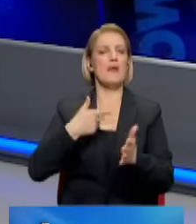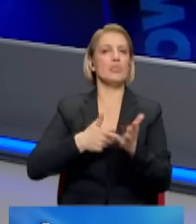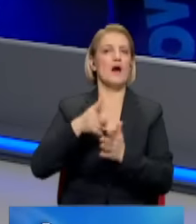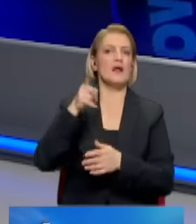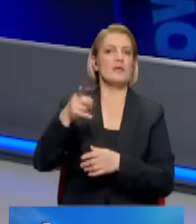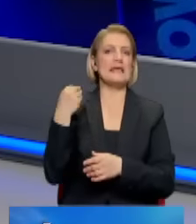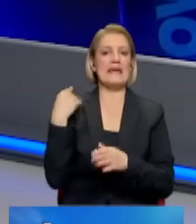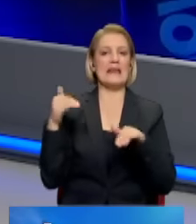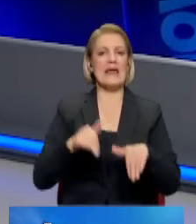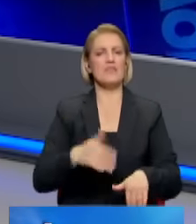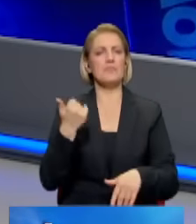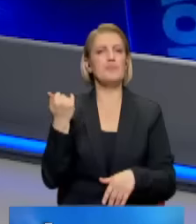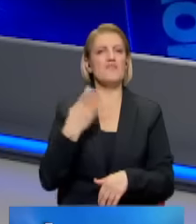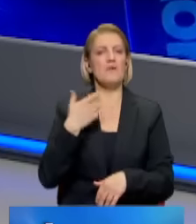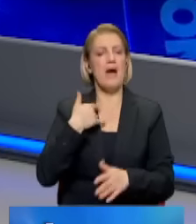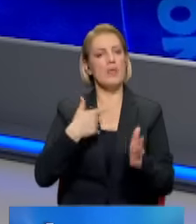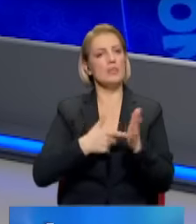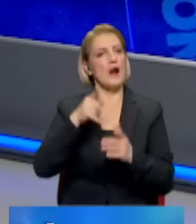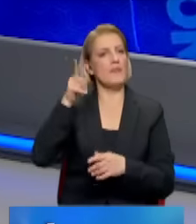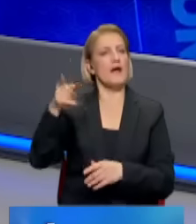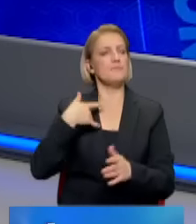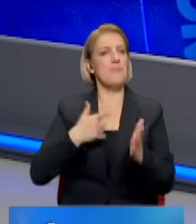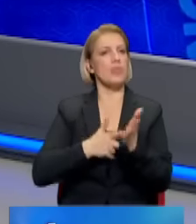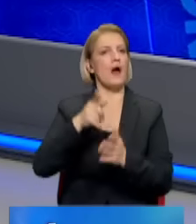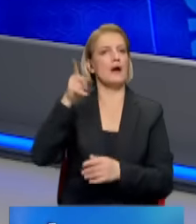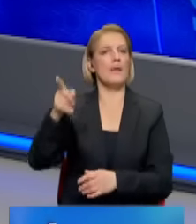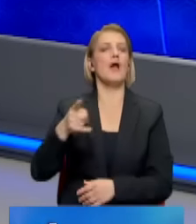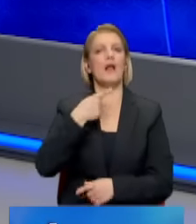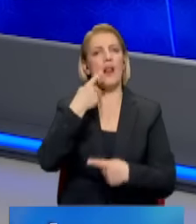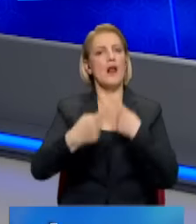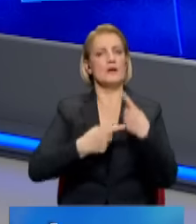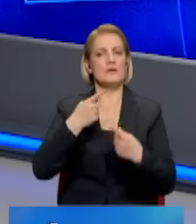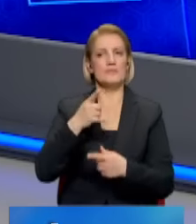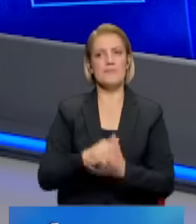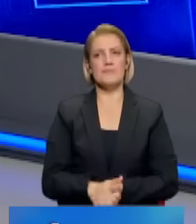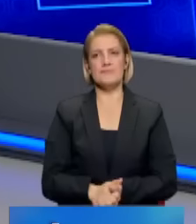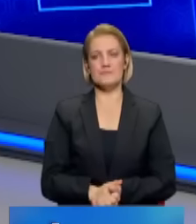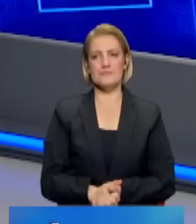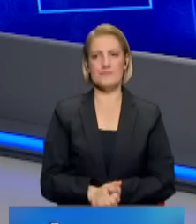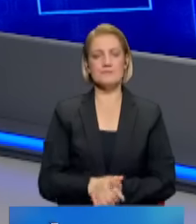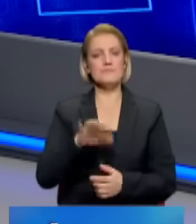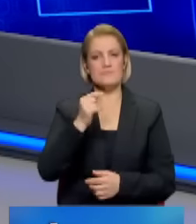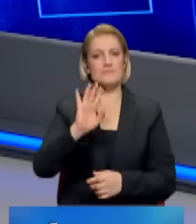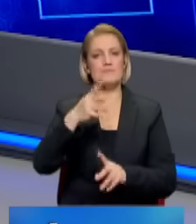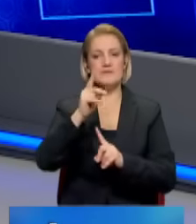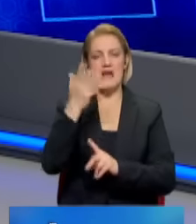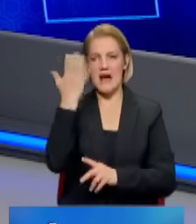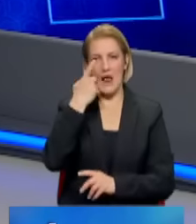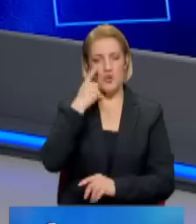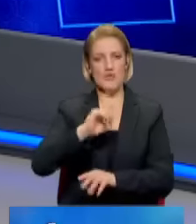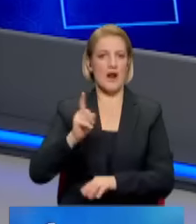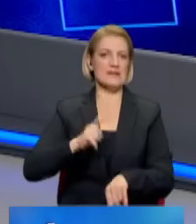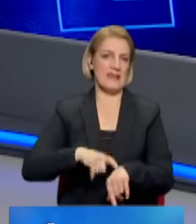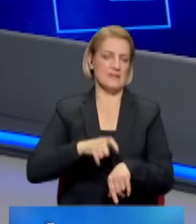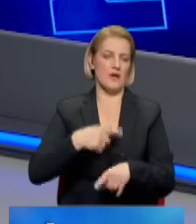ben tarladaydım yeni geldim defalarca ben tarladaydım diyor. O sözleri de birazdan İlker Karagöz'le Çalar Saat'te izleyeceksiniz. Bir